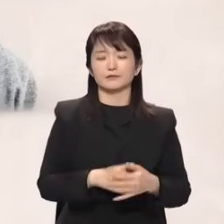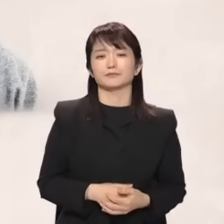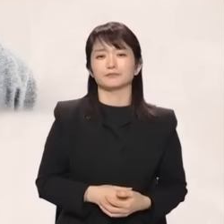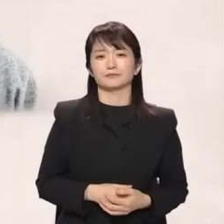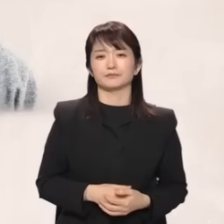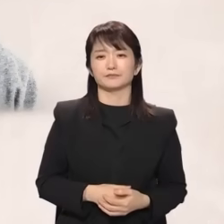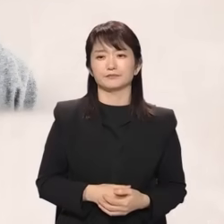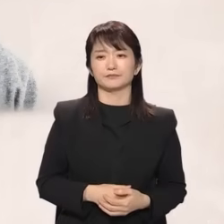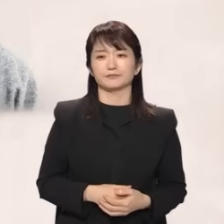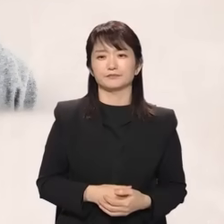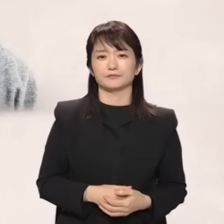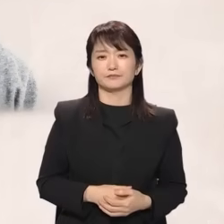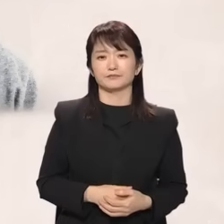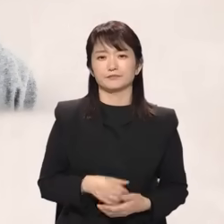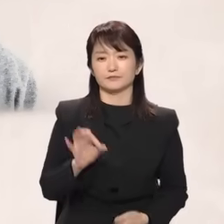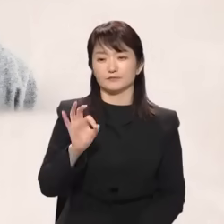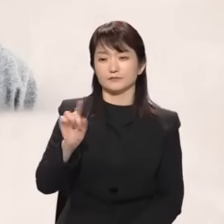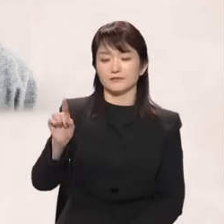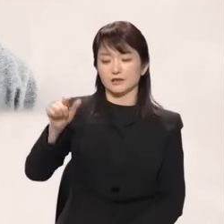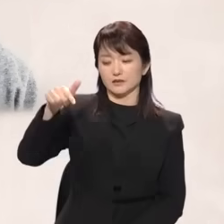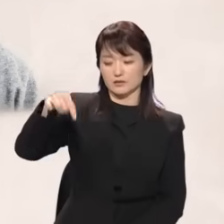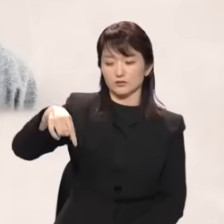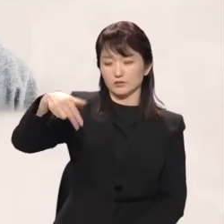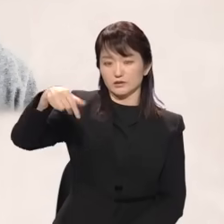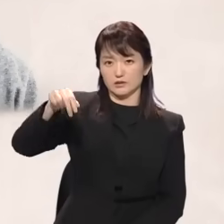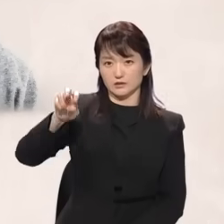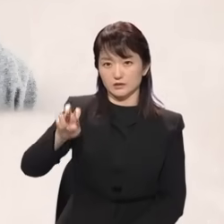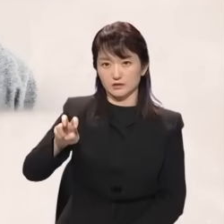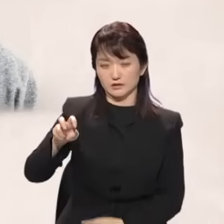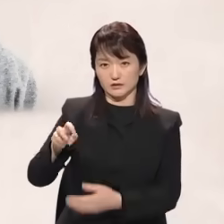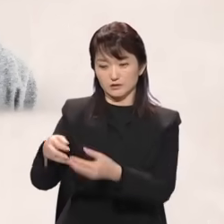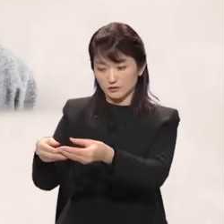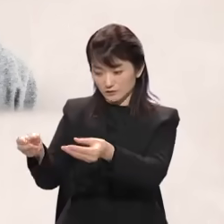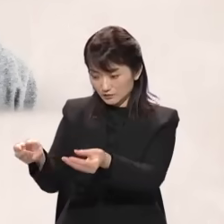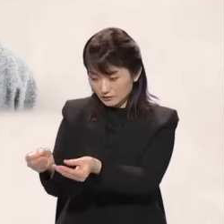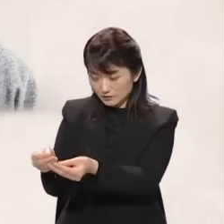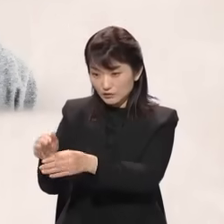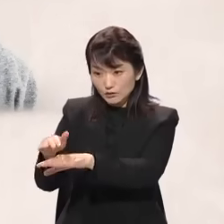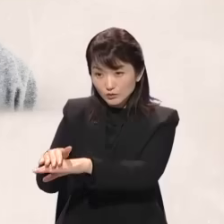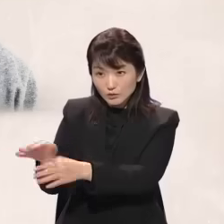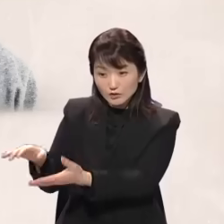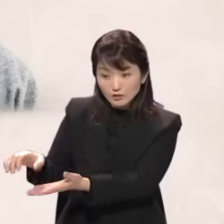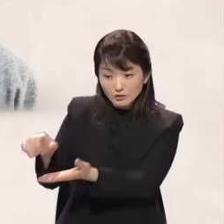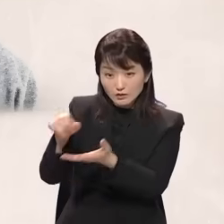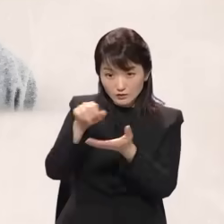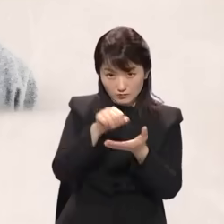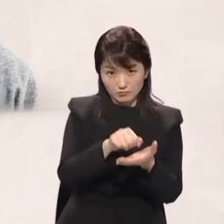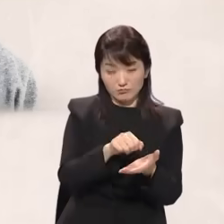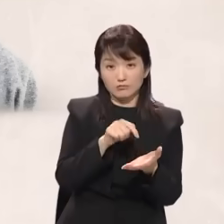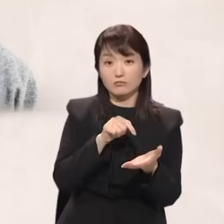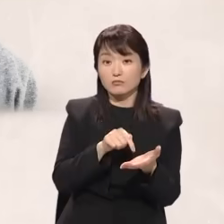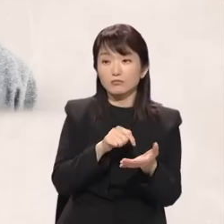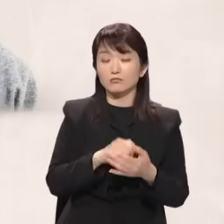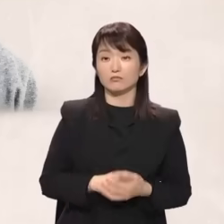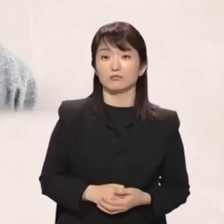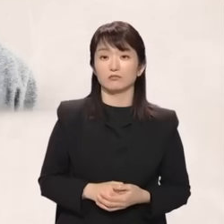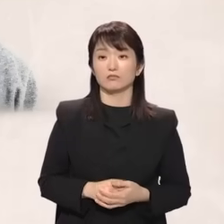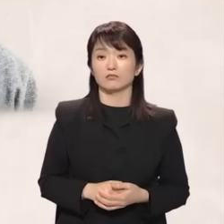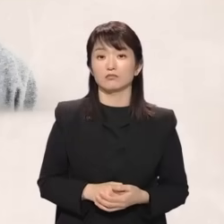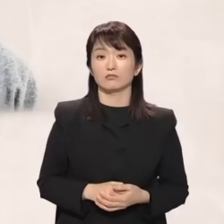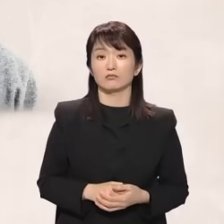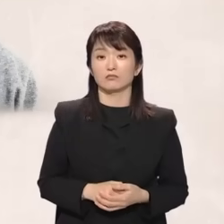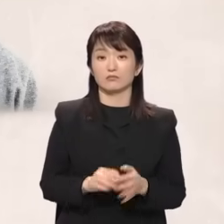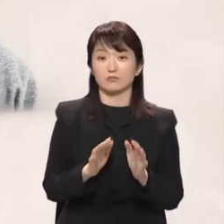자 그런데 아귀찜을 이제 문앞에 놓인 걸 갖고 들어온지 얼마 지나지 않아서 저 유튜버에게